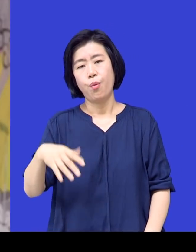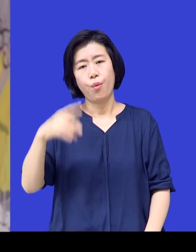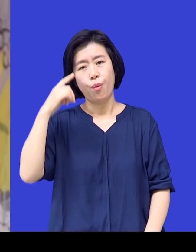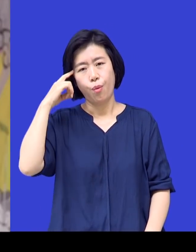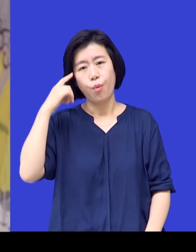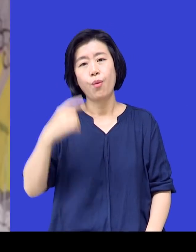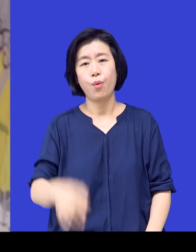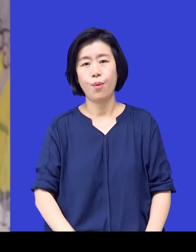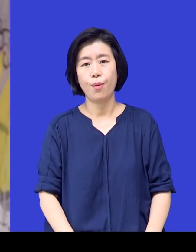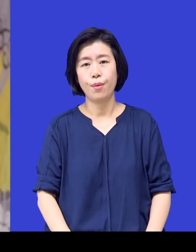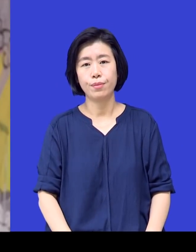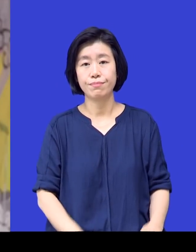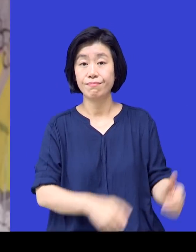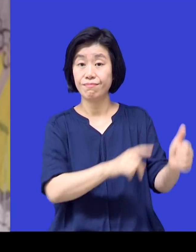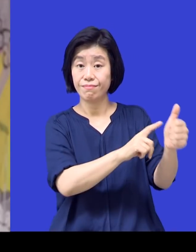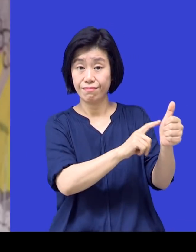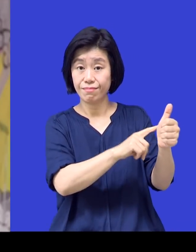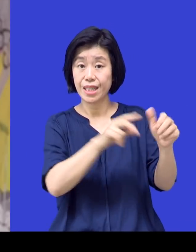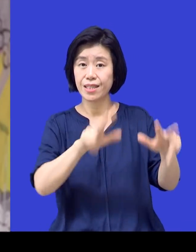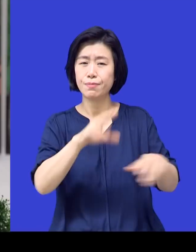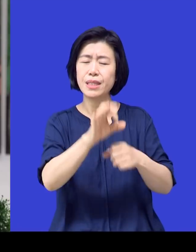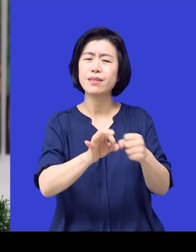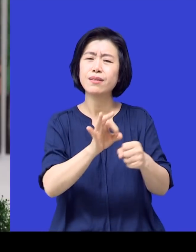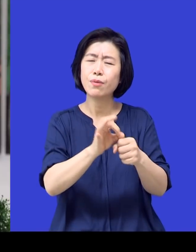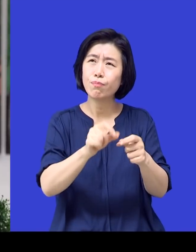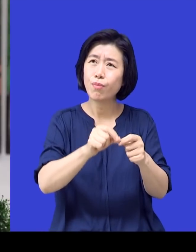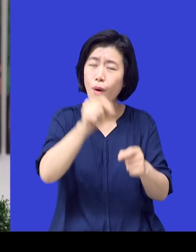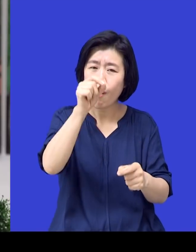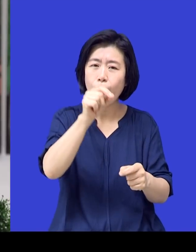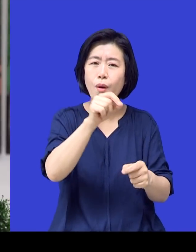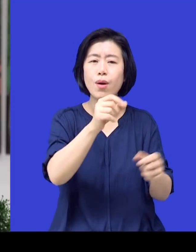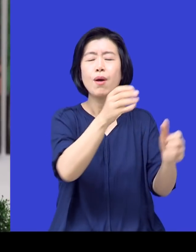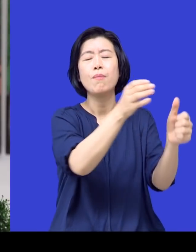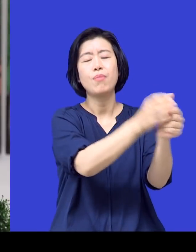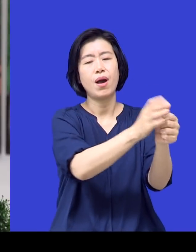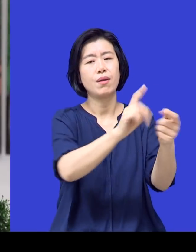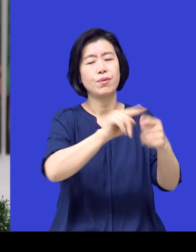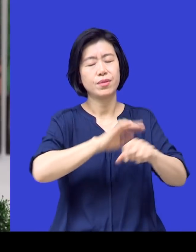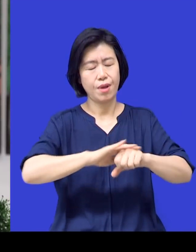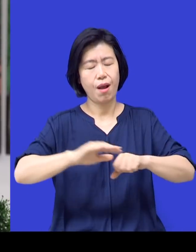지금 10여 년 동안 그 사역을 하고 있어요. 예. 예.